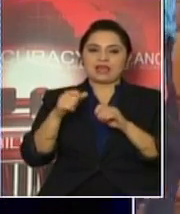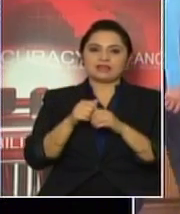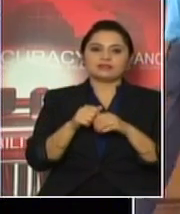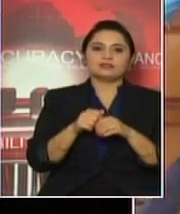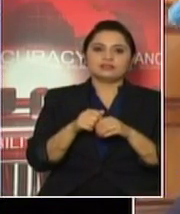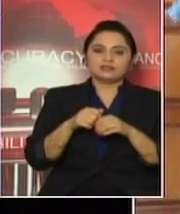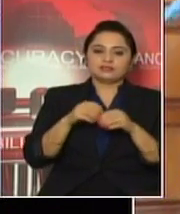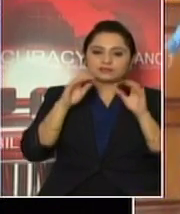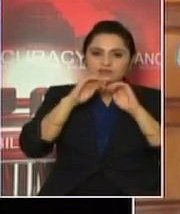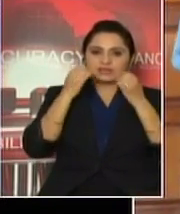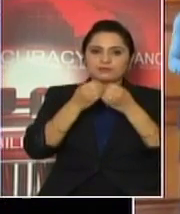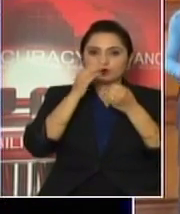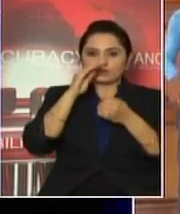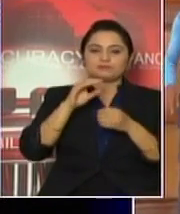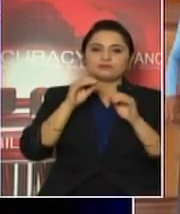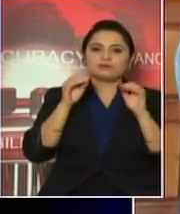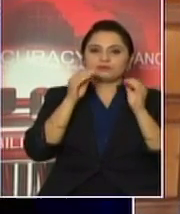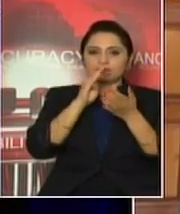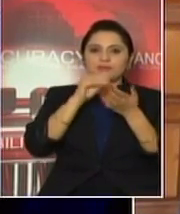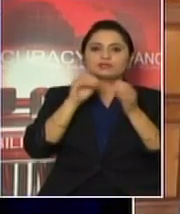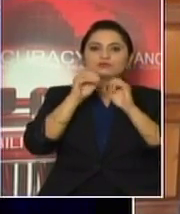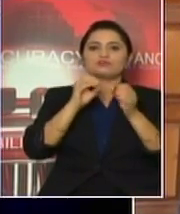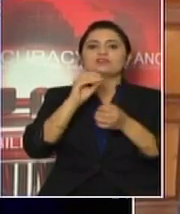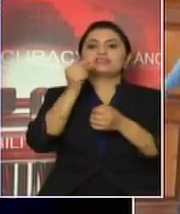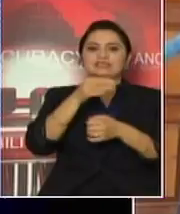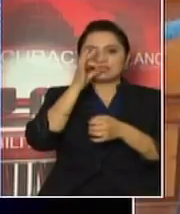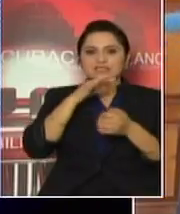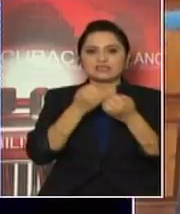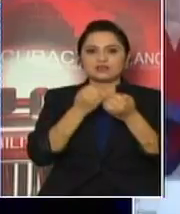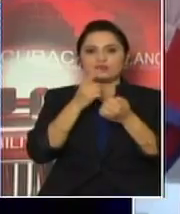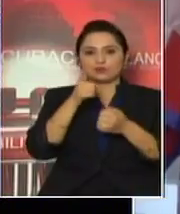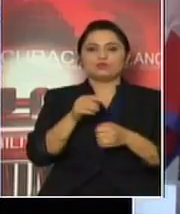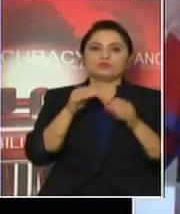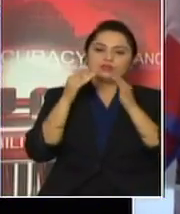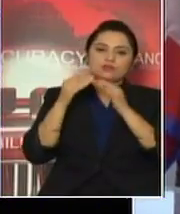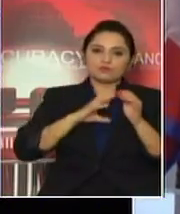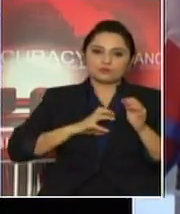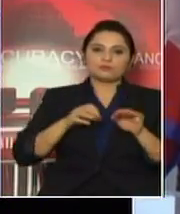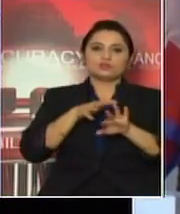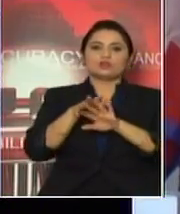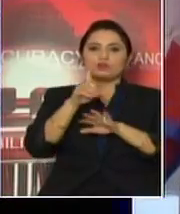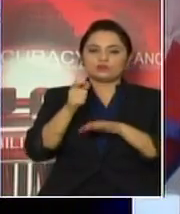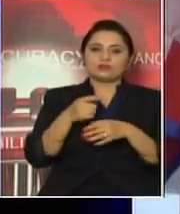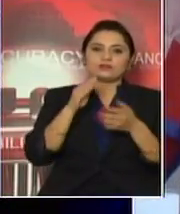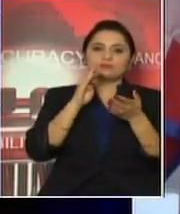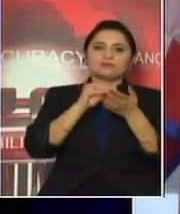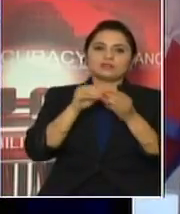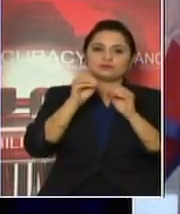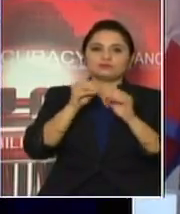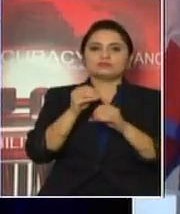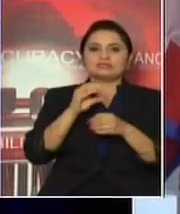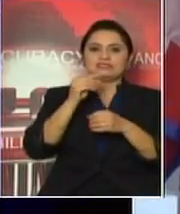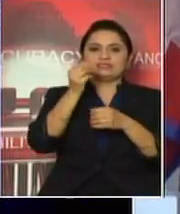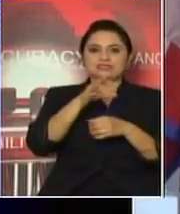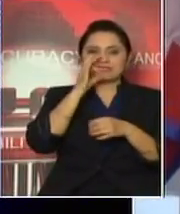जमानीमा निर्व्याज ऋण उपलब्ध गराउने निर्णय गरेको हो। भूकम्प पीडितहरूका लागि सामूहिक जमानीमा निर्व्याज ऋण उपलब्ध गराउने